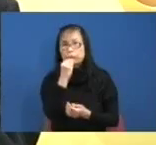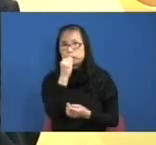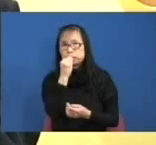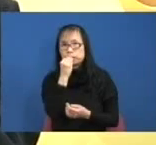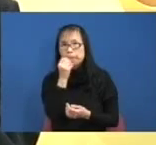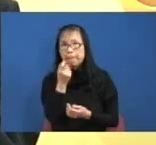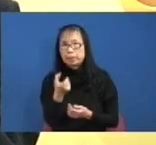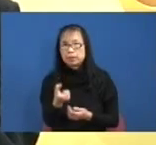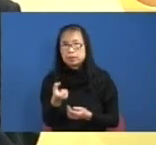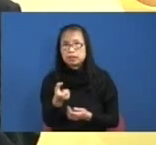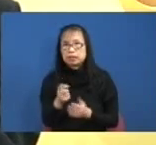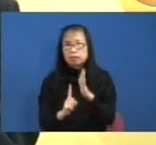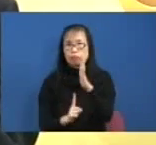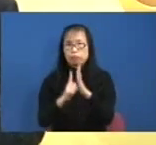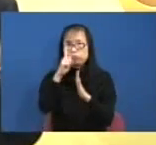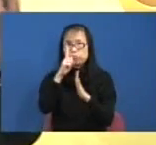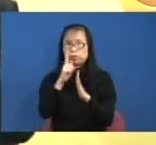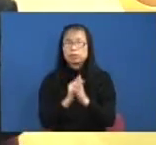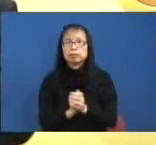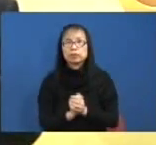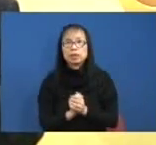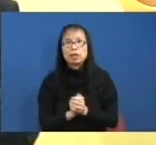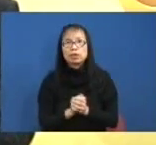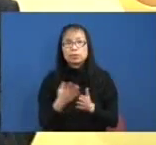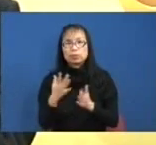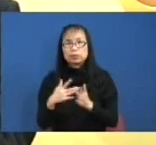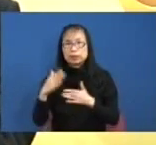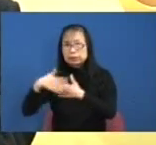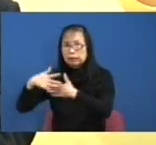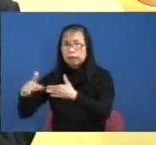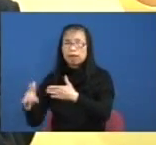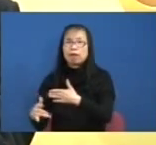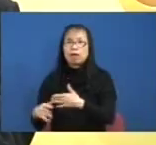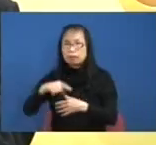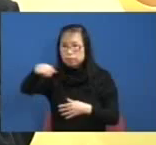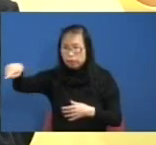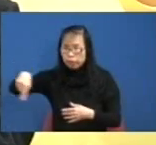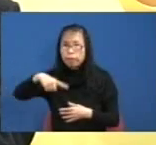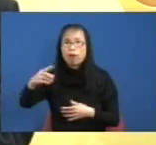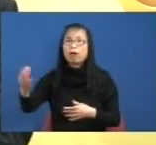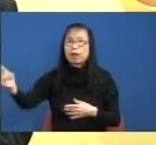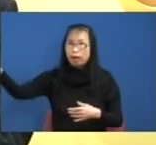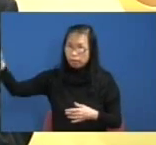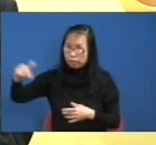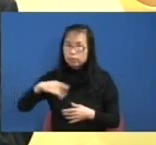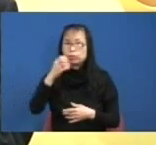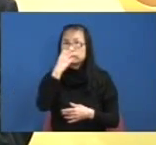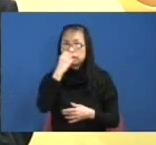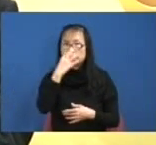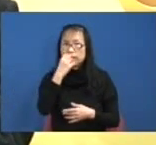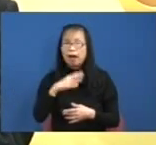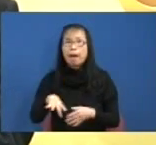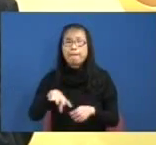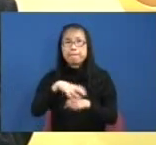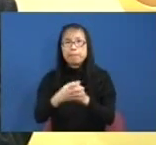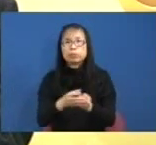價錢係上升咗。咁即係從其他地區嚟嘅食物啦，咁包括一啲蔬